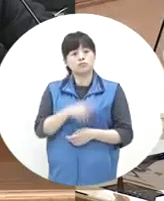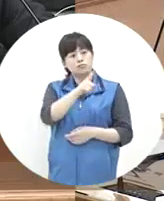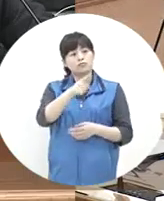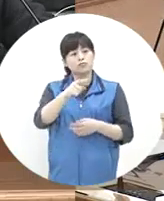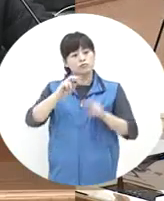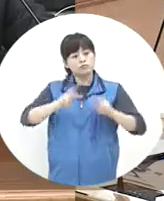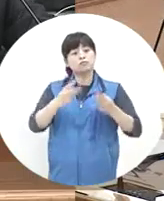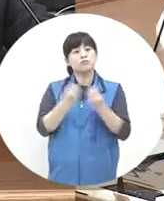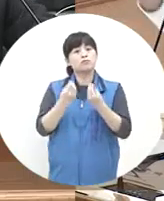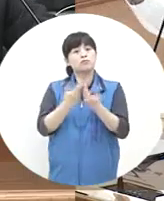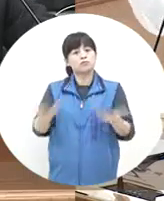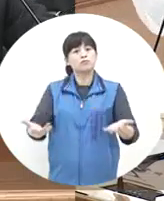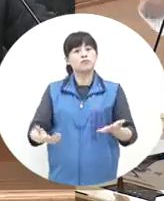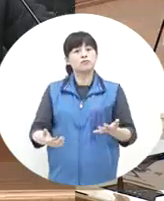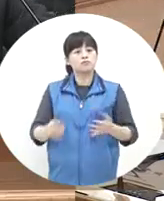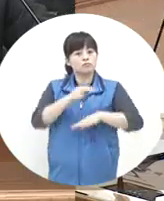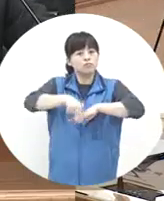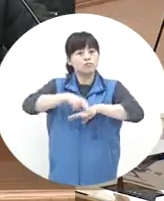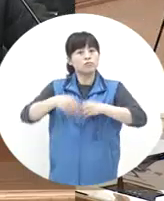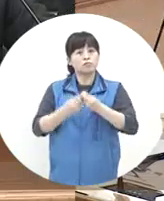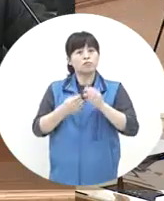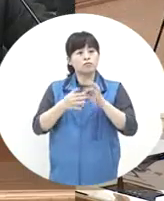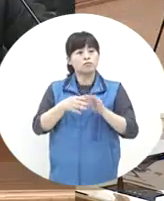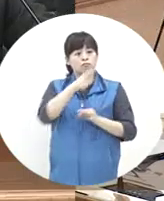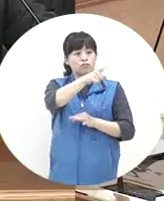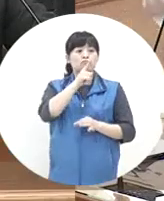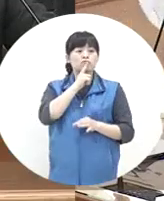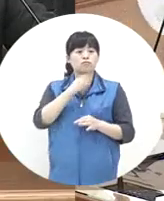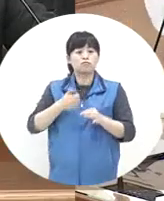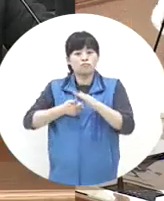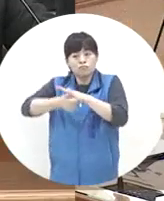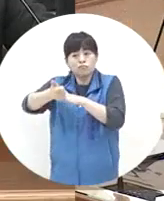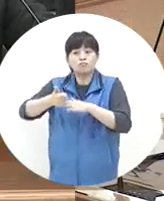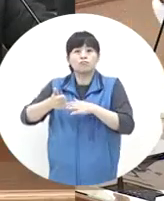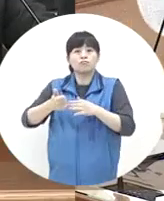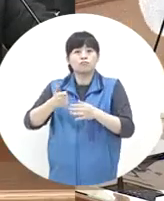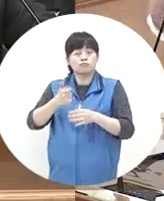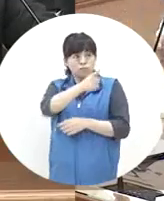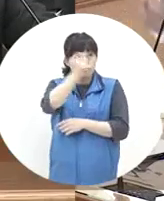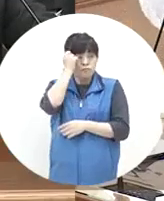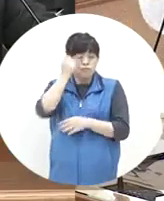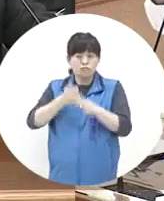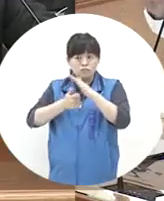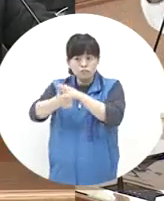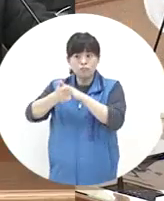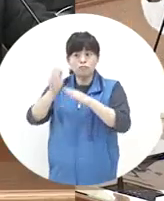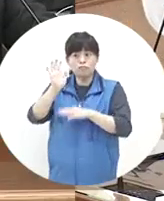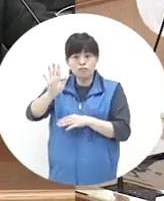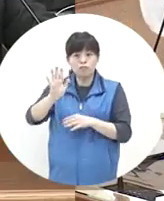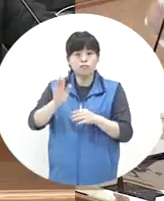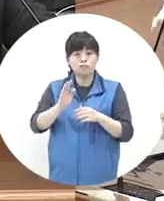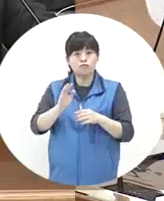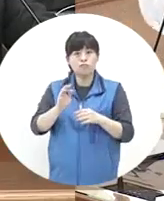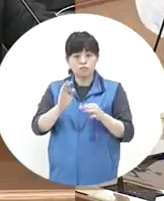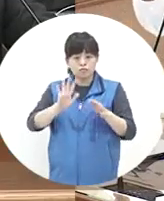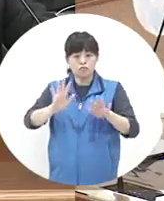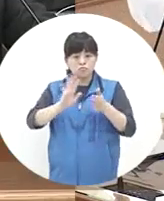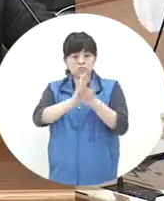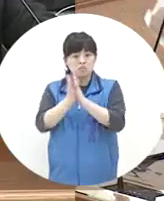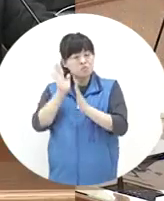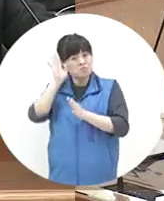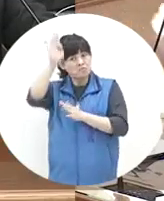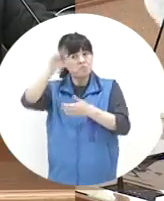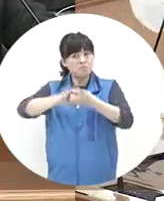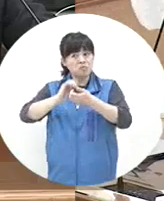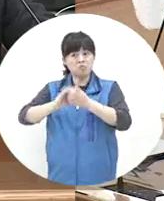改？因为现在是你入场券你拿到了、欸，你要记住哦，入场券拿到，现在都可以变成你未来总